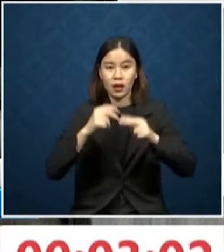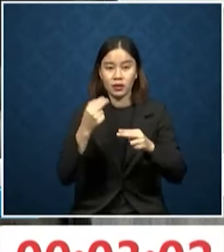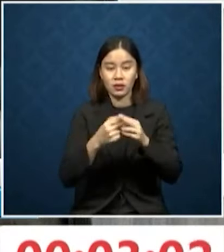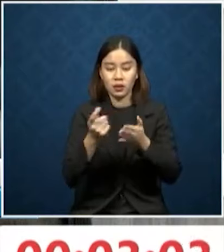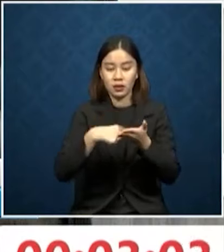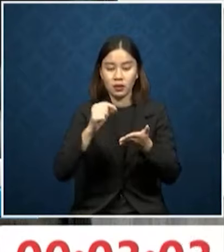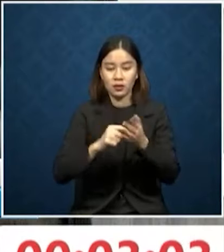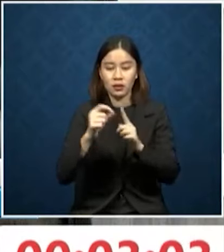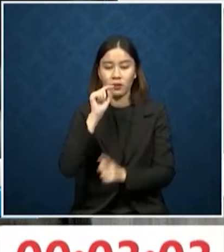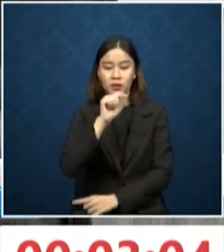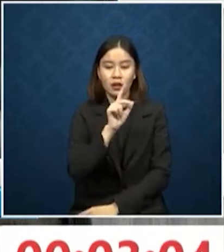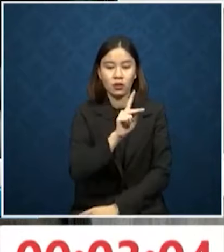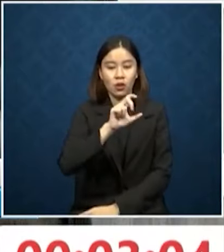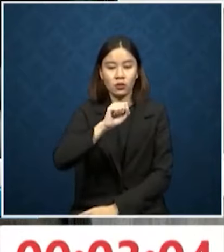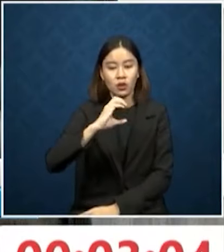สั่งที่กศ